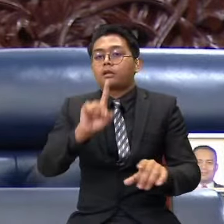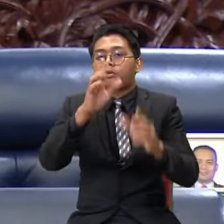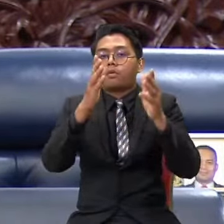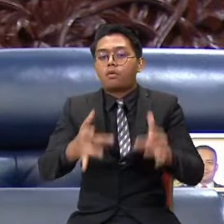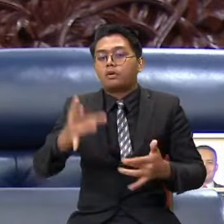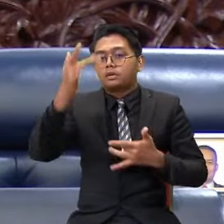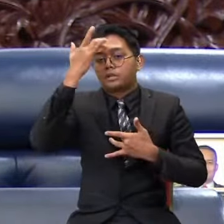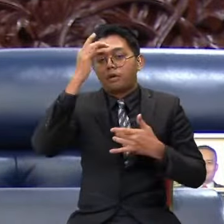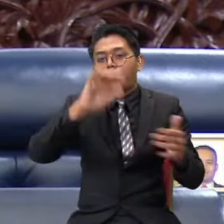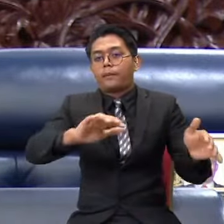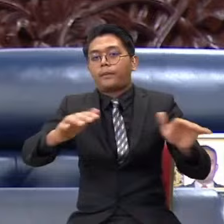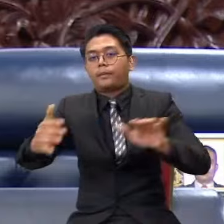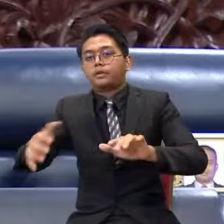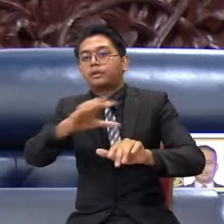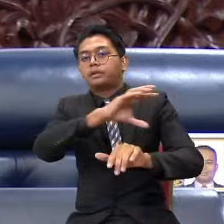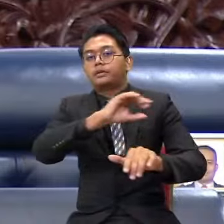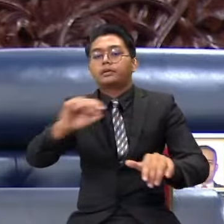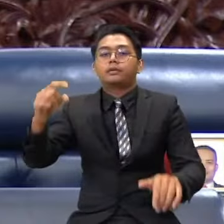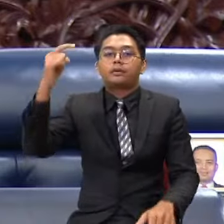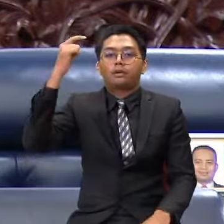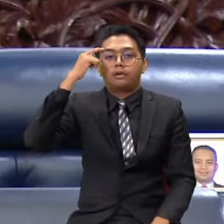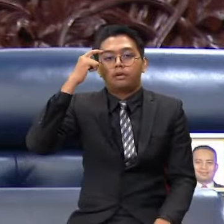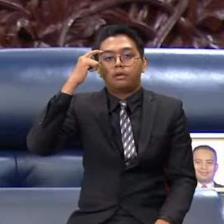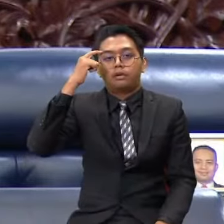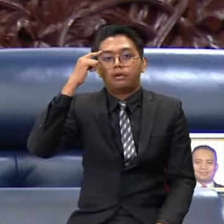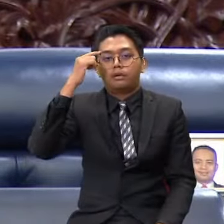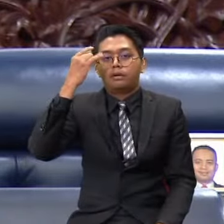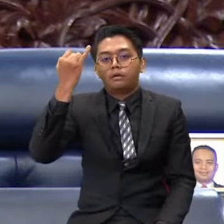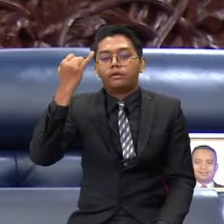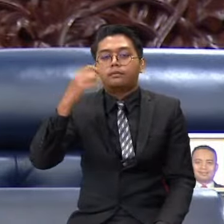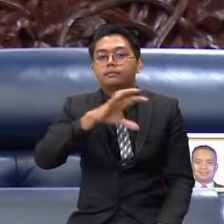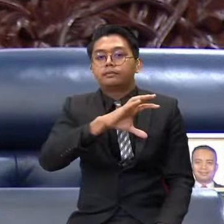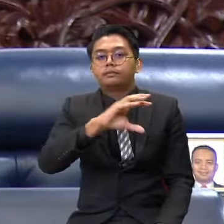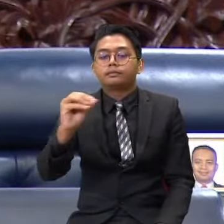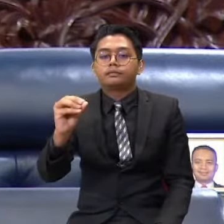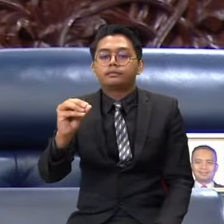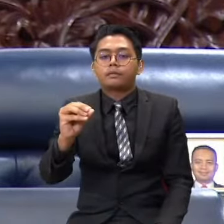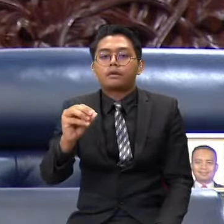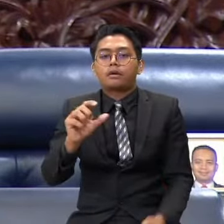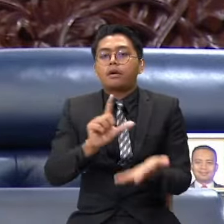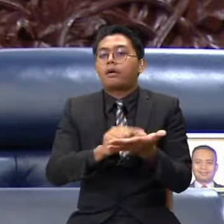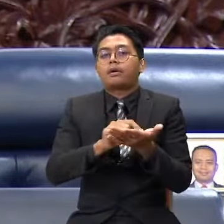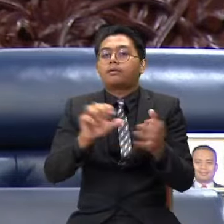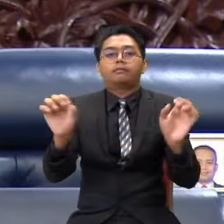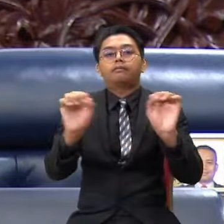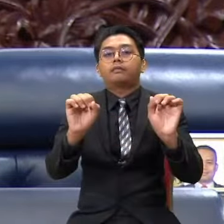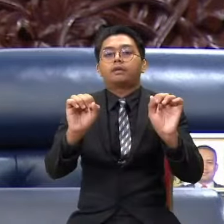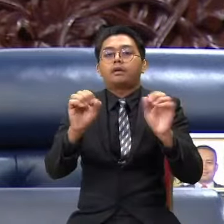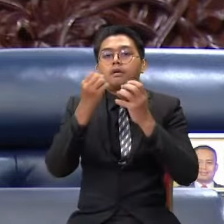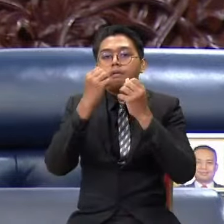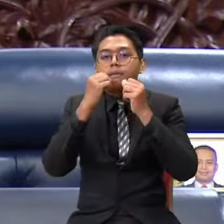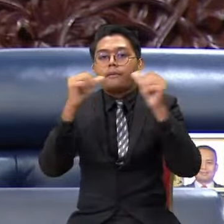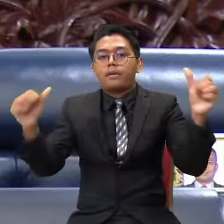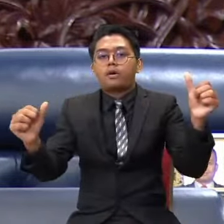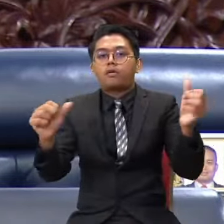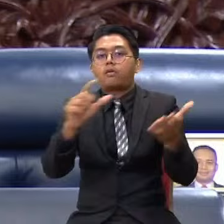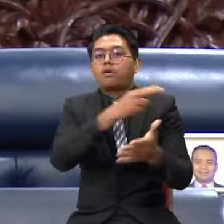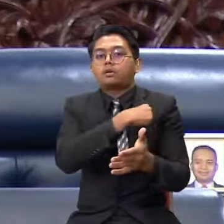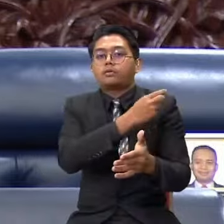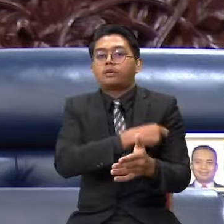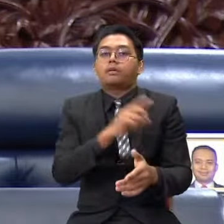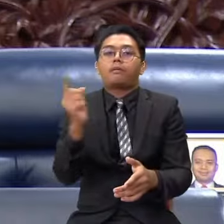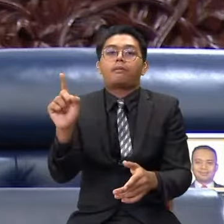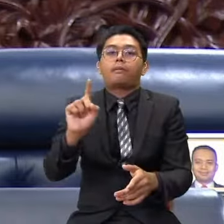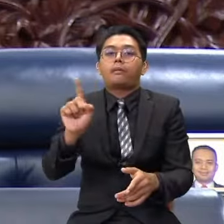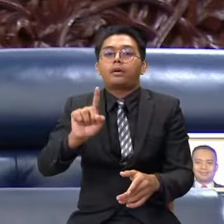mati dan seorang pesakit Brain Dave media tu tak kata khususnya Hospital mana tapi betul-betul ada satu ventilator